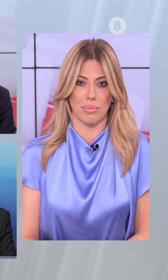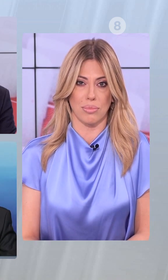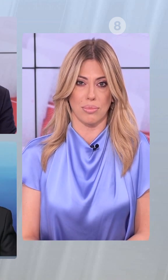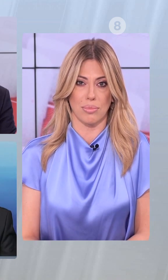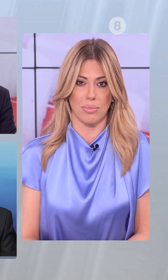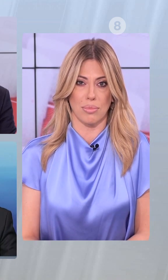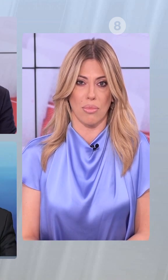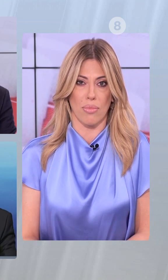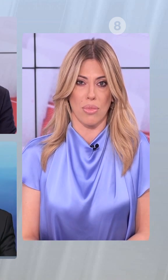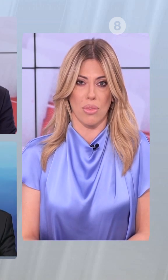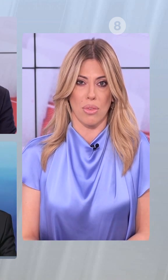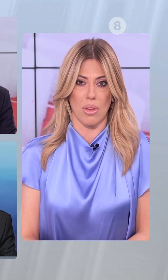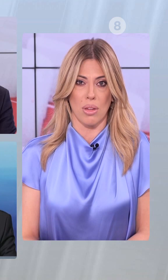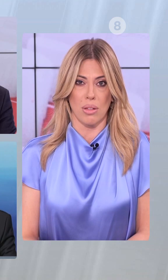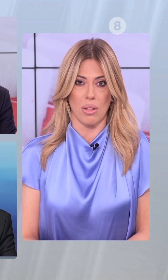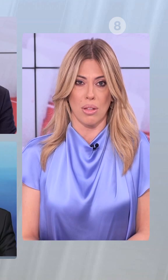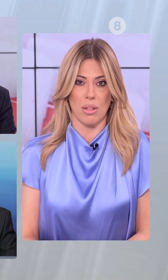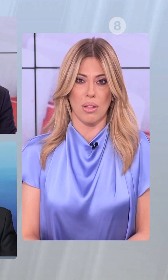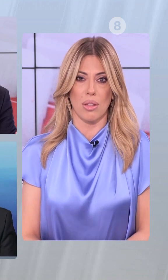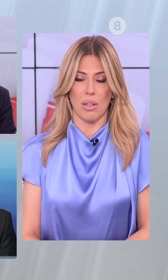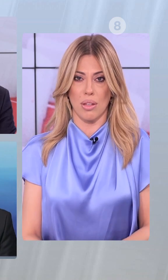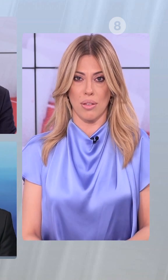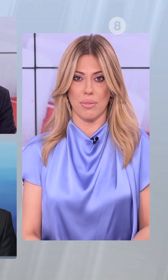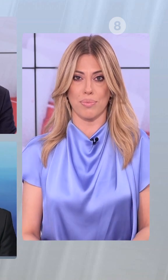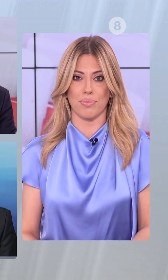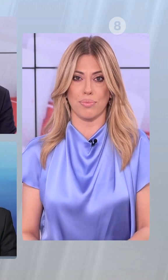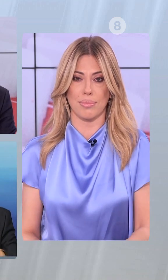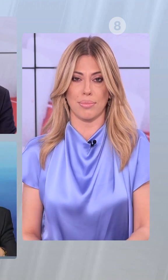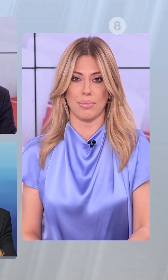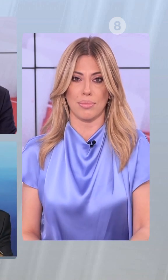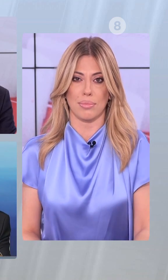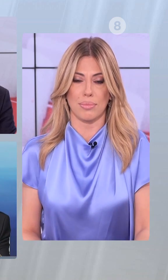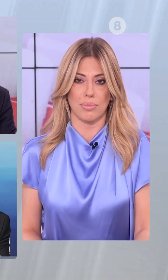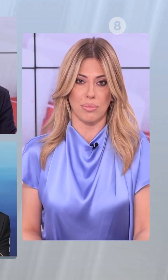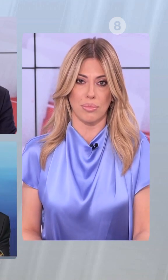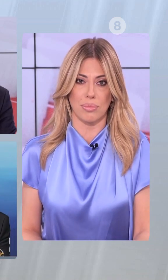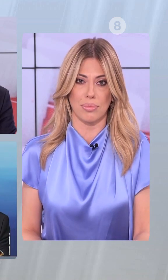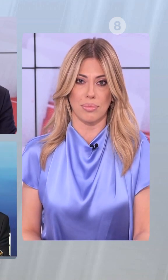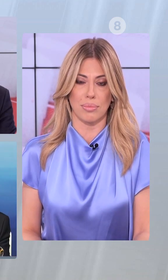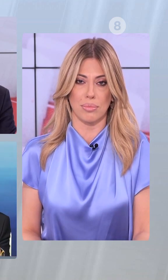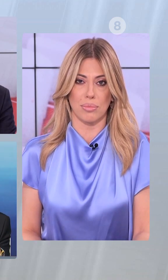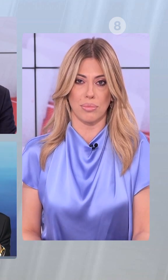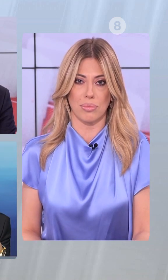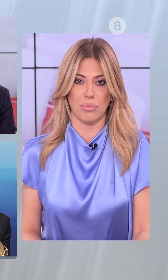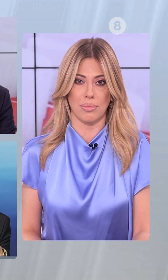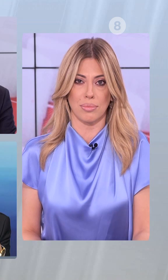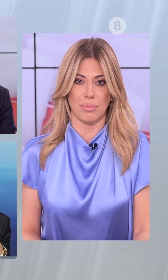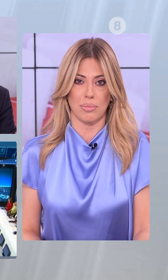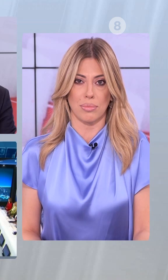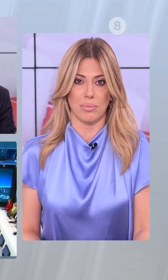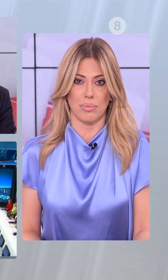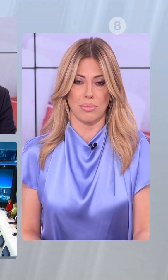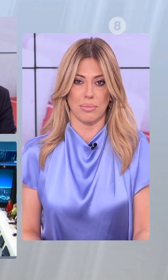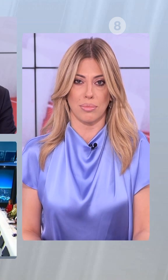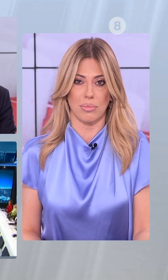ότι οι πολίτες έβγαλαν τα συμπεράσματά τους όπως τα έχουν βγάλει όλο το προηγούμενο διάστημα γιατί είναι σημαντικό το ότι γίνεται ένας πολιτικός διάλογος